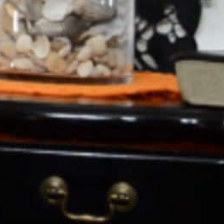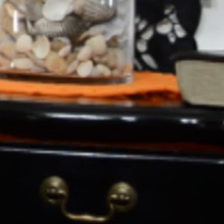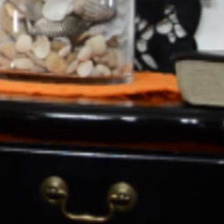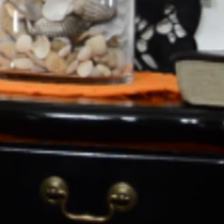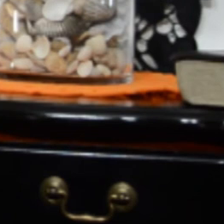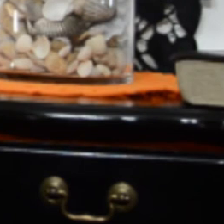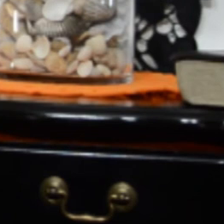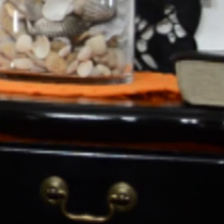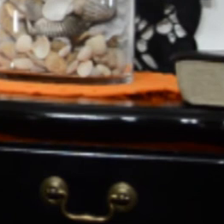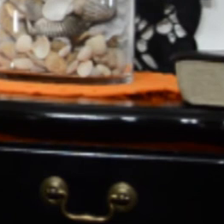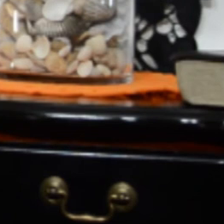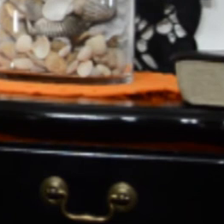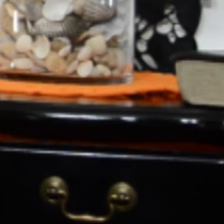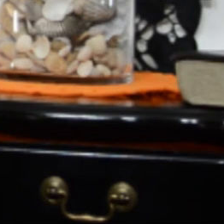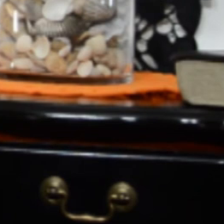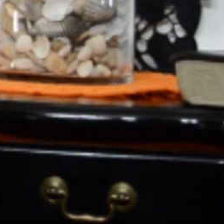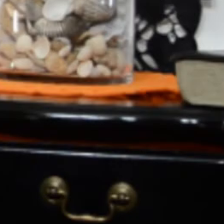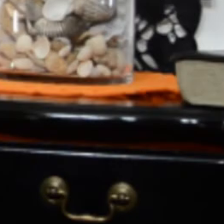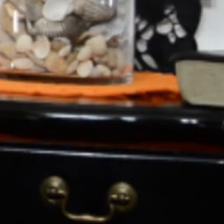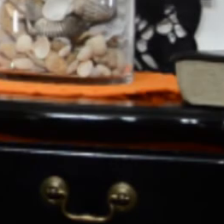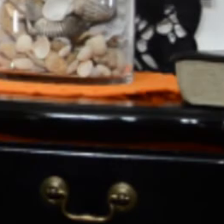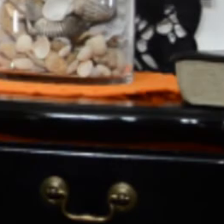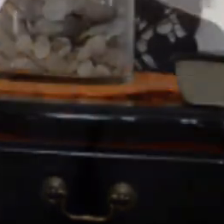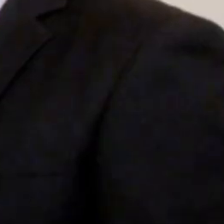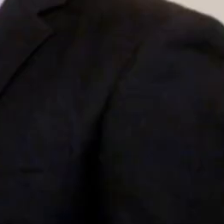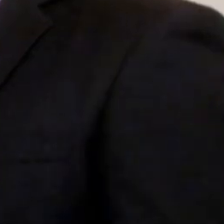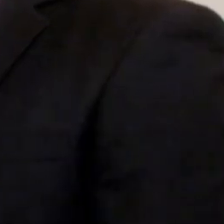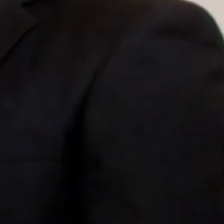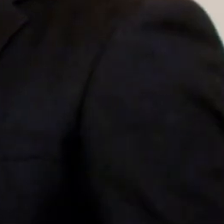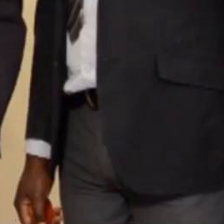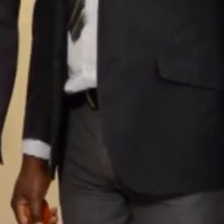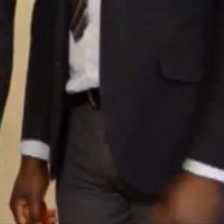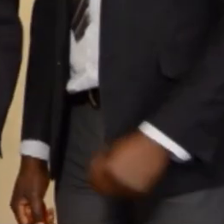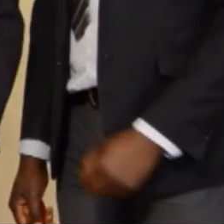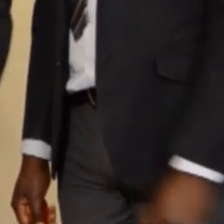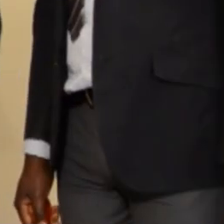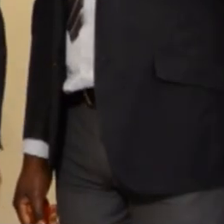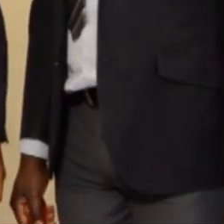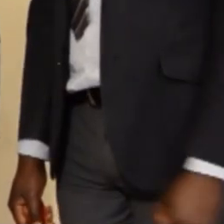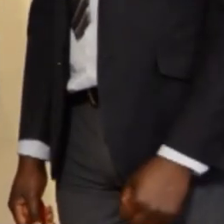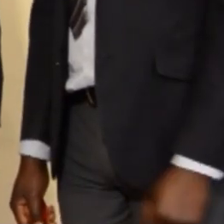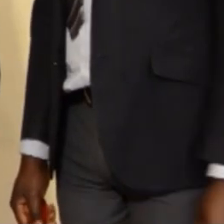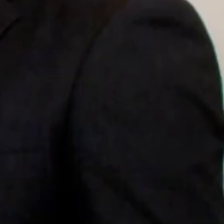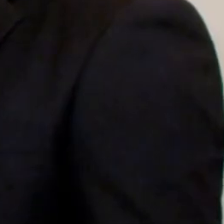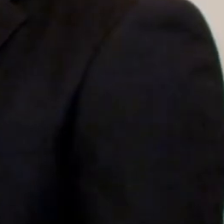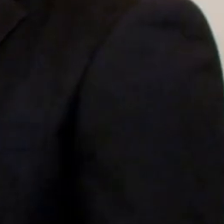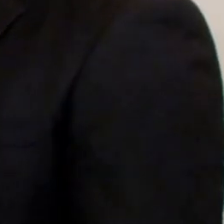0716-452-086. Mwari wamuchengete vateereri, tisangane muchikamu chinotevera. Tenze ndetu